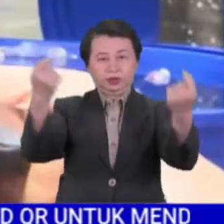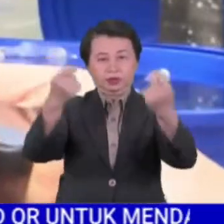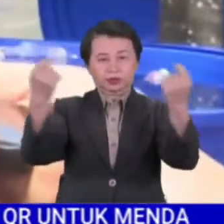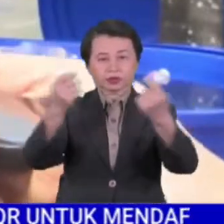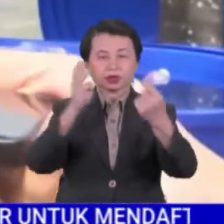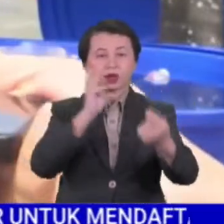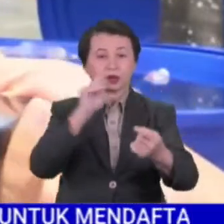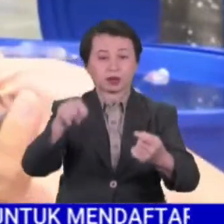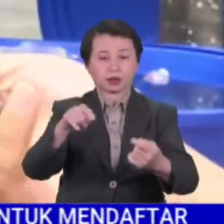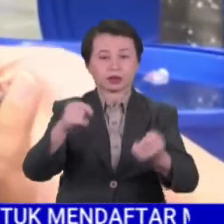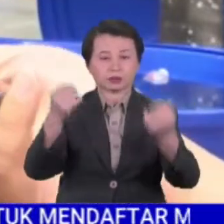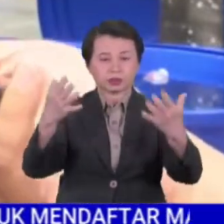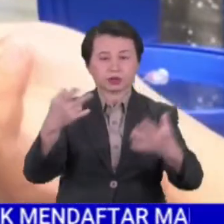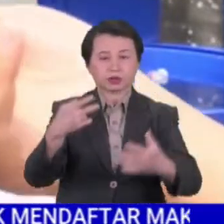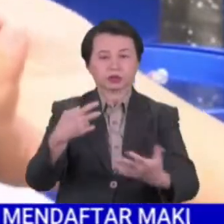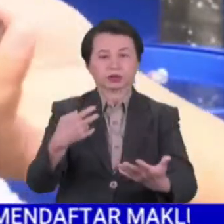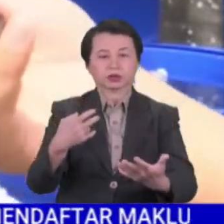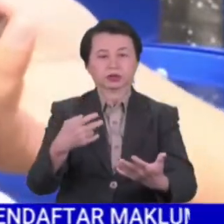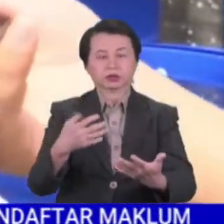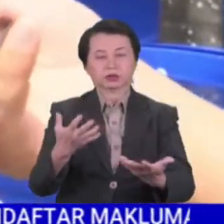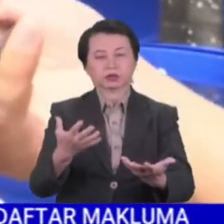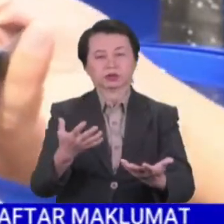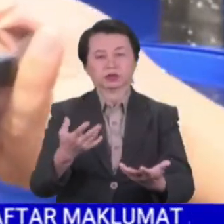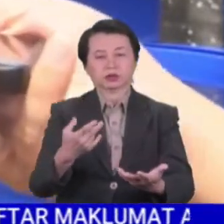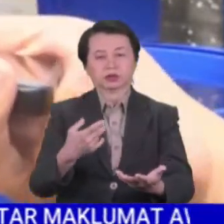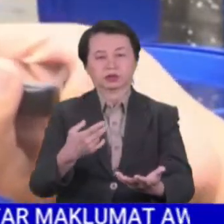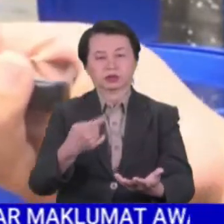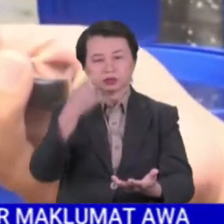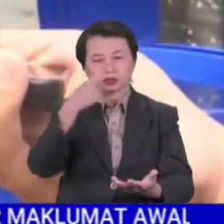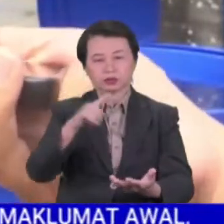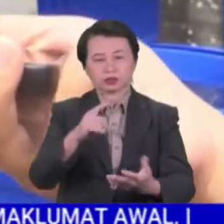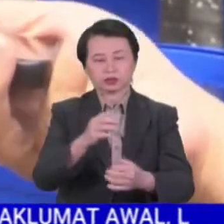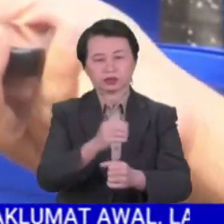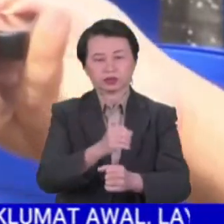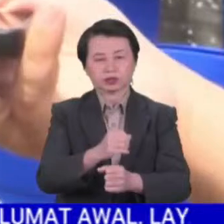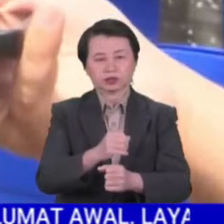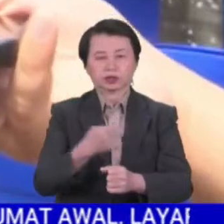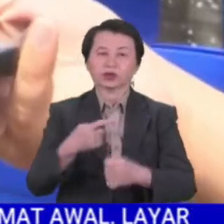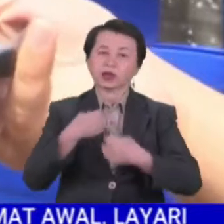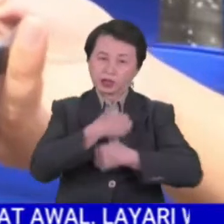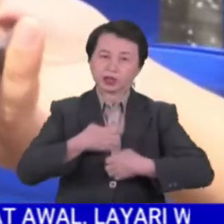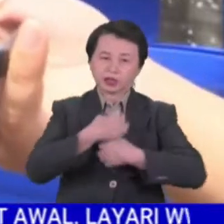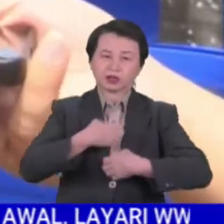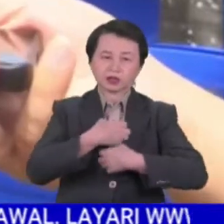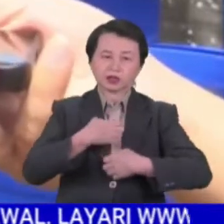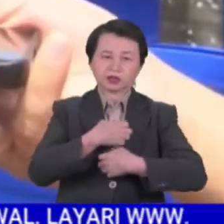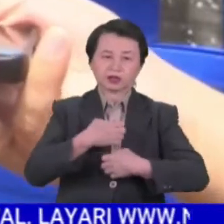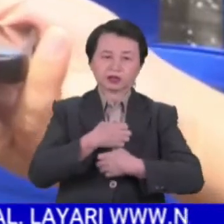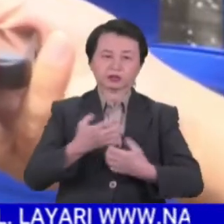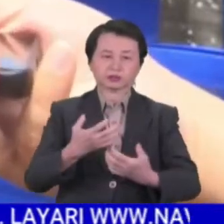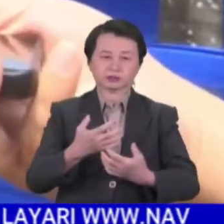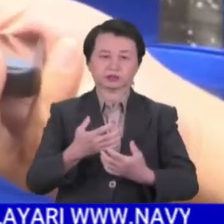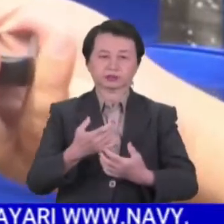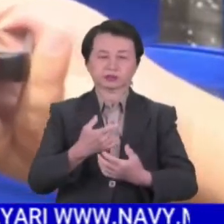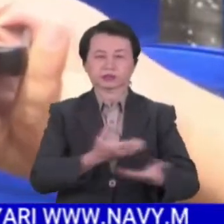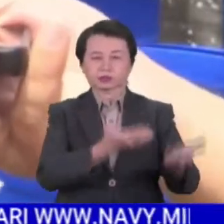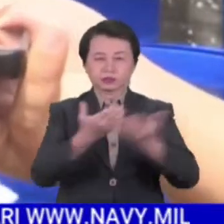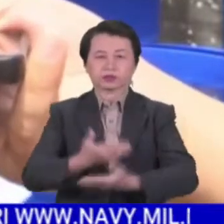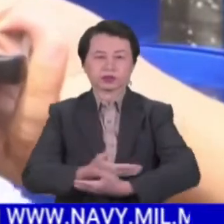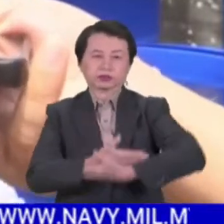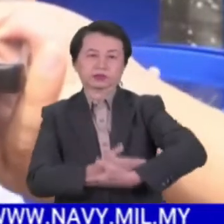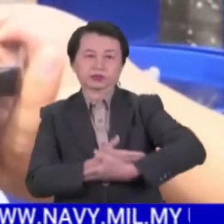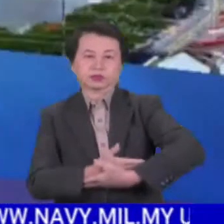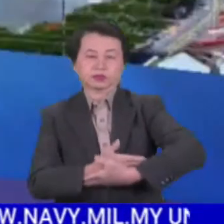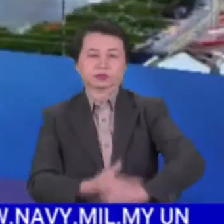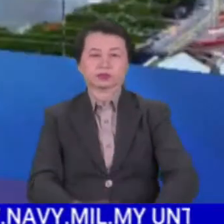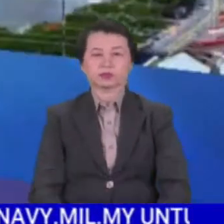Sibujaya tu, sebab amat tu kan PKP, jadi tahun tu 8 ekor, jadi kira enjoy lah kami orang keluarga buat baby.